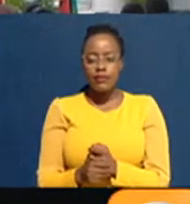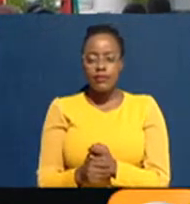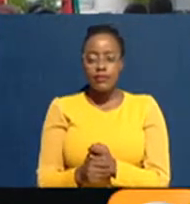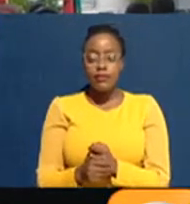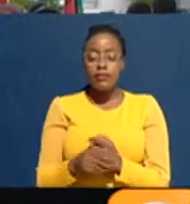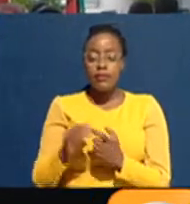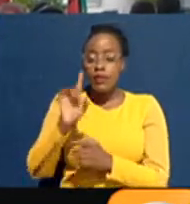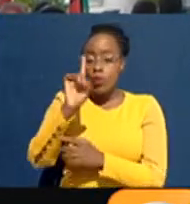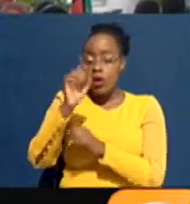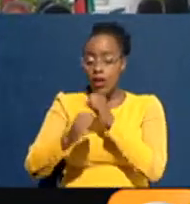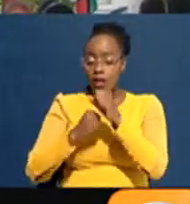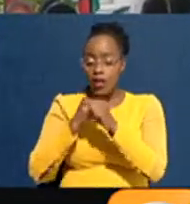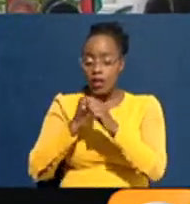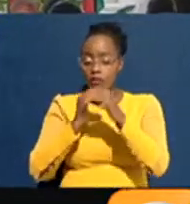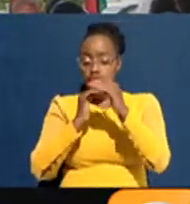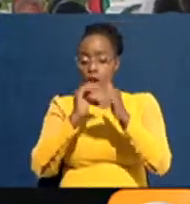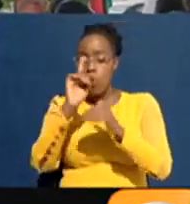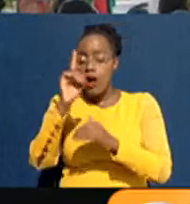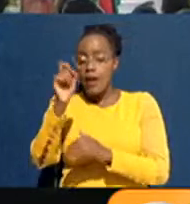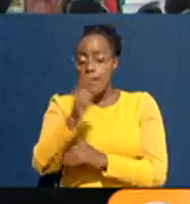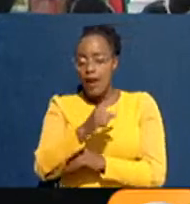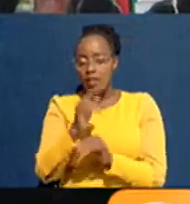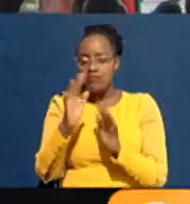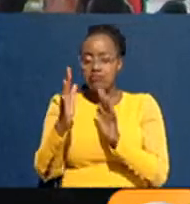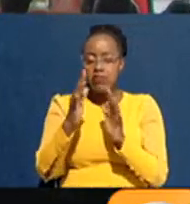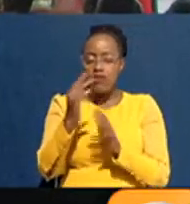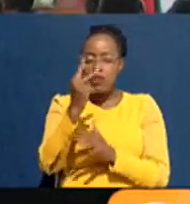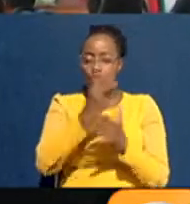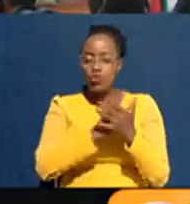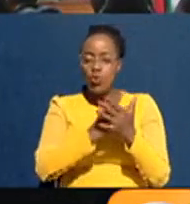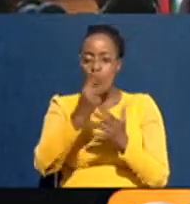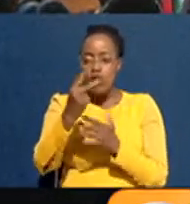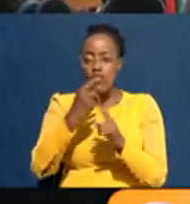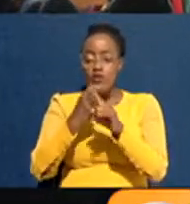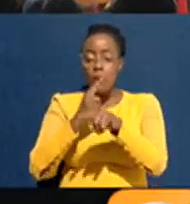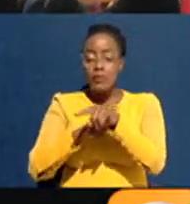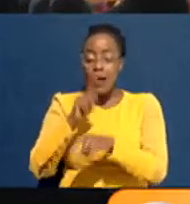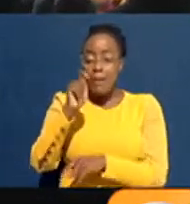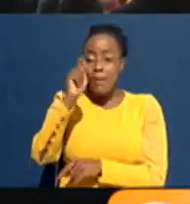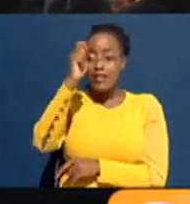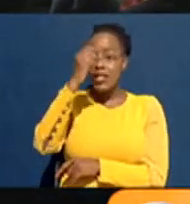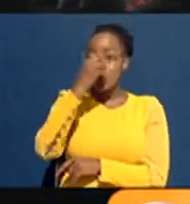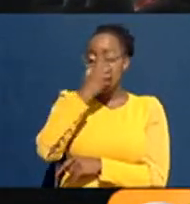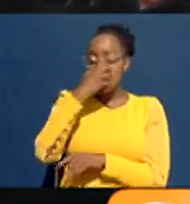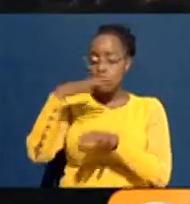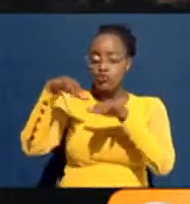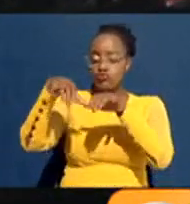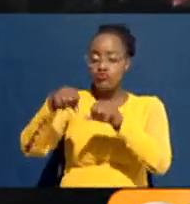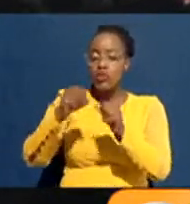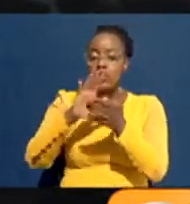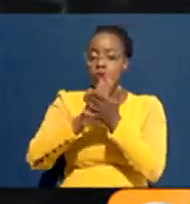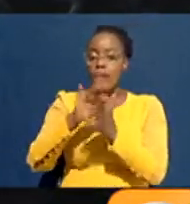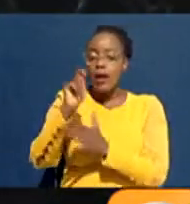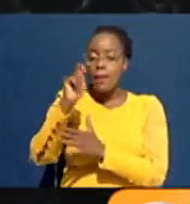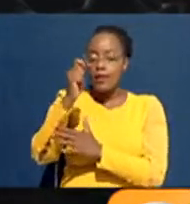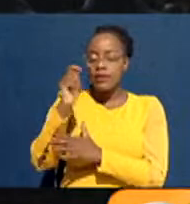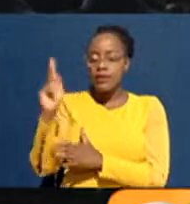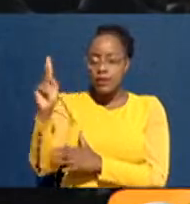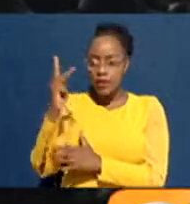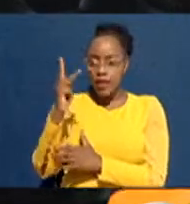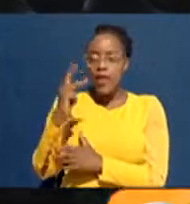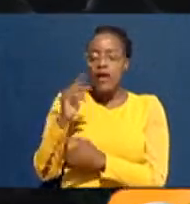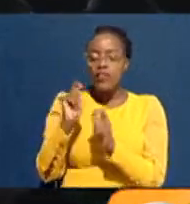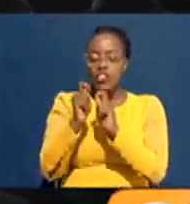Ikiwa ni mwaka moja, mwezi moja na takriban wiki mbili tangu Rais William Ruto kuchukua hatamu ya uongozi,